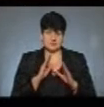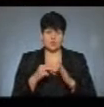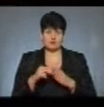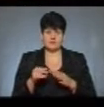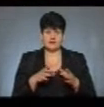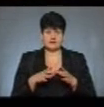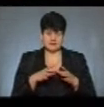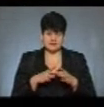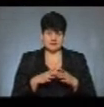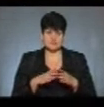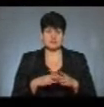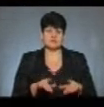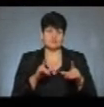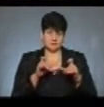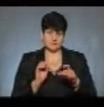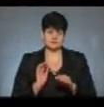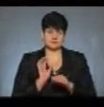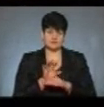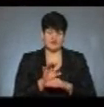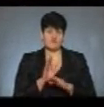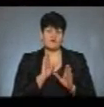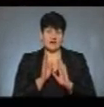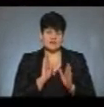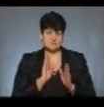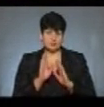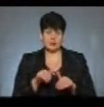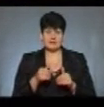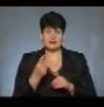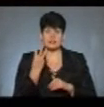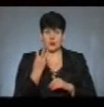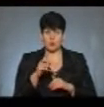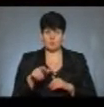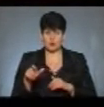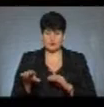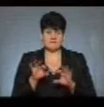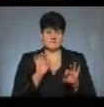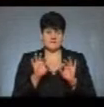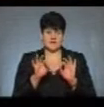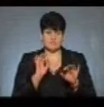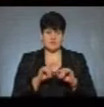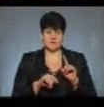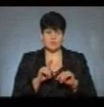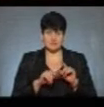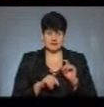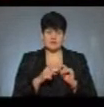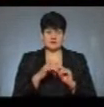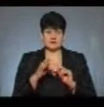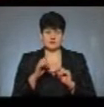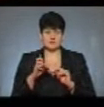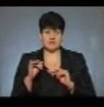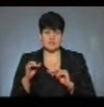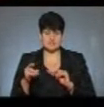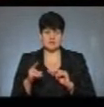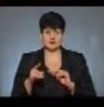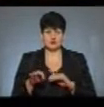диск, сфотографувалася з ним, виставила його на Фейсбук і передала трьом людям. Вибрала родину Христини Белінської, її